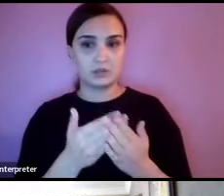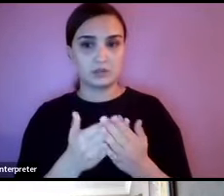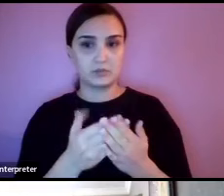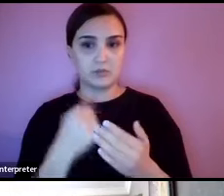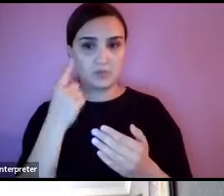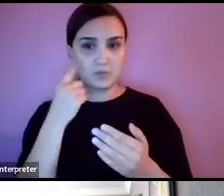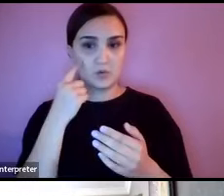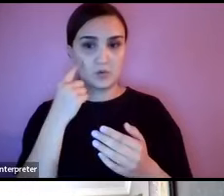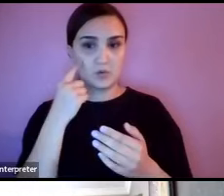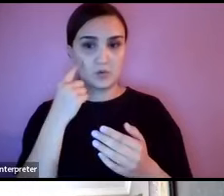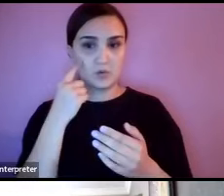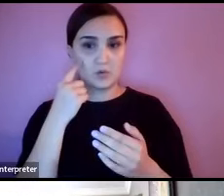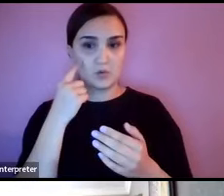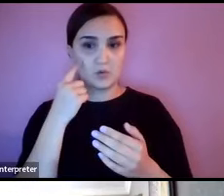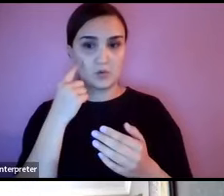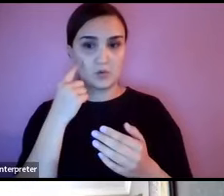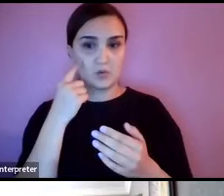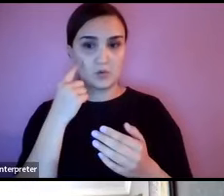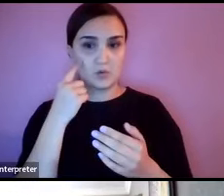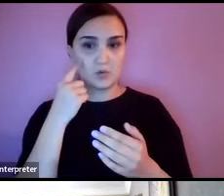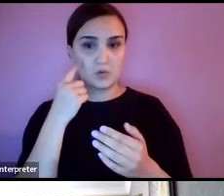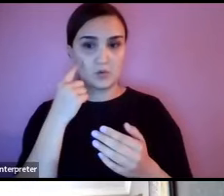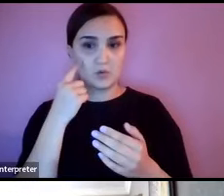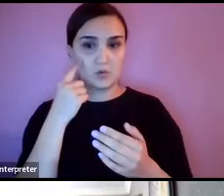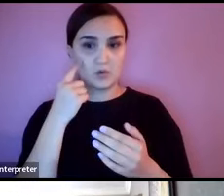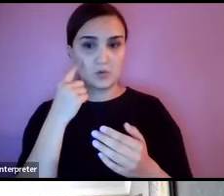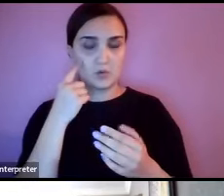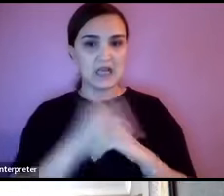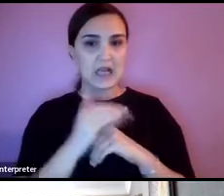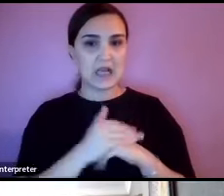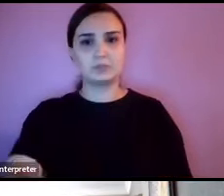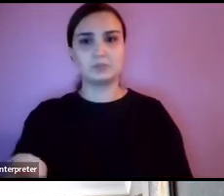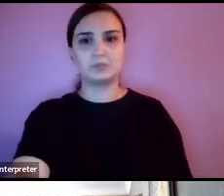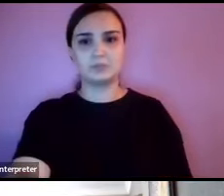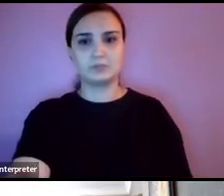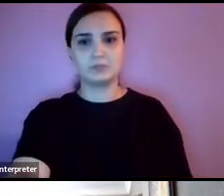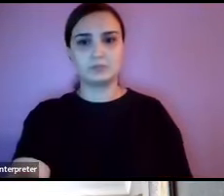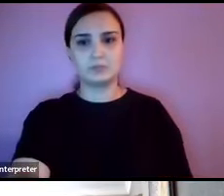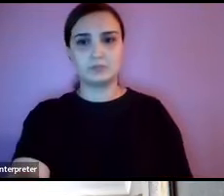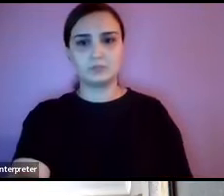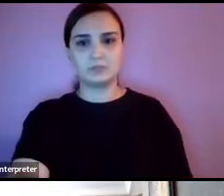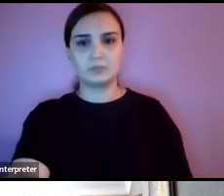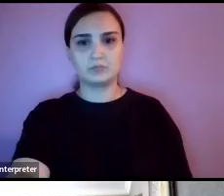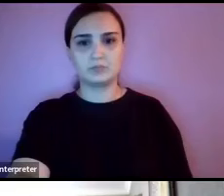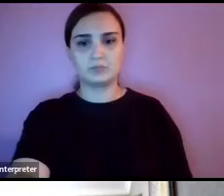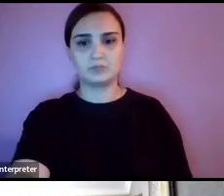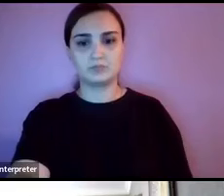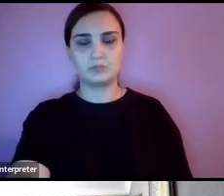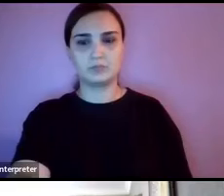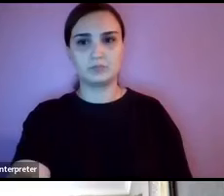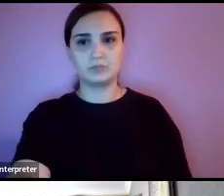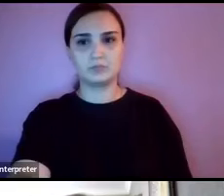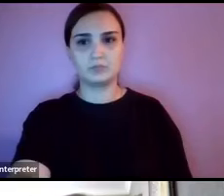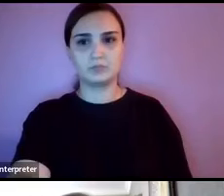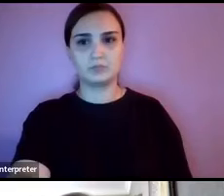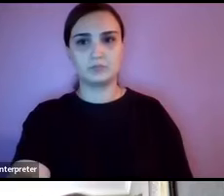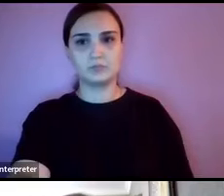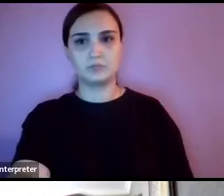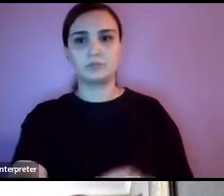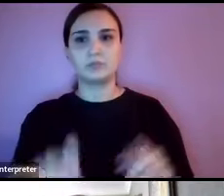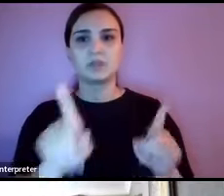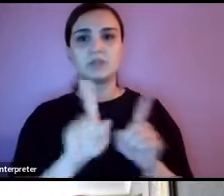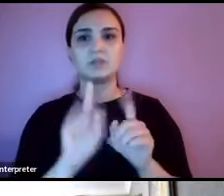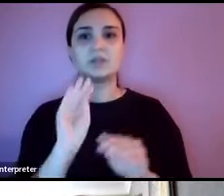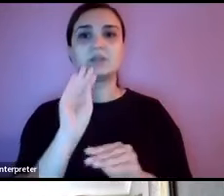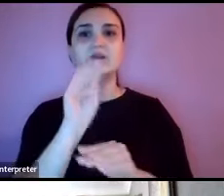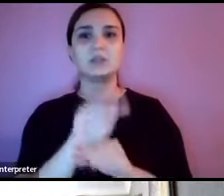ახსენე ღამის კოშმარებიც, ხო, ანუ ცუდი სიზმრები, ესეც არის დამატებითი ნიშნები, რომელიც საყურადღებო უნდა